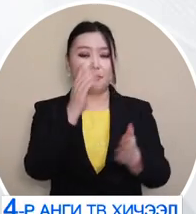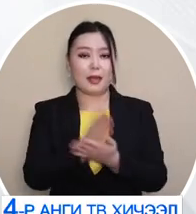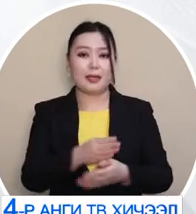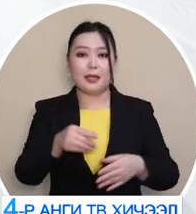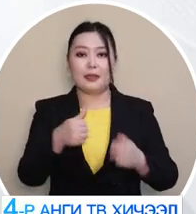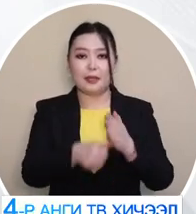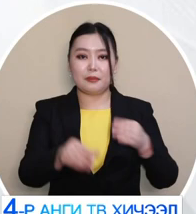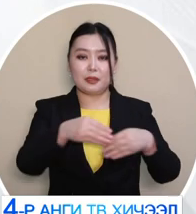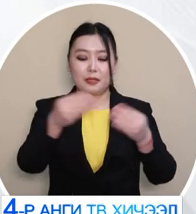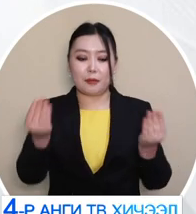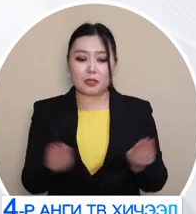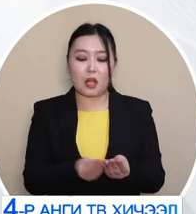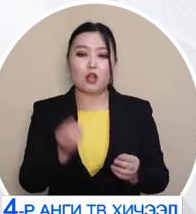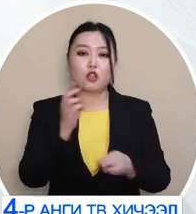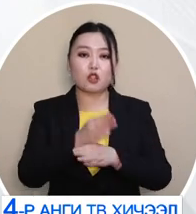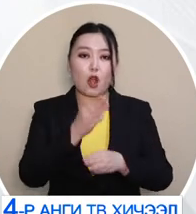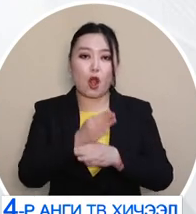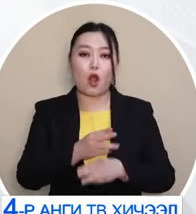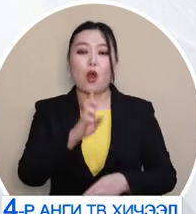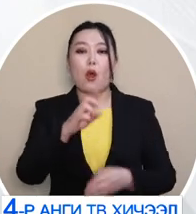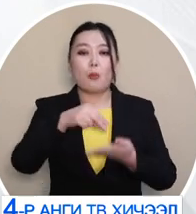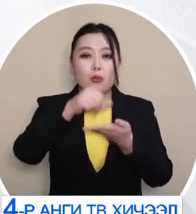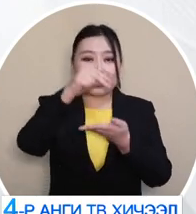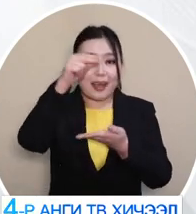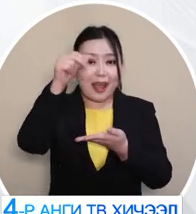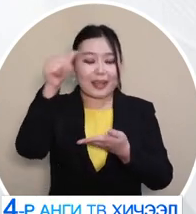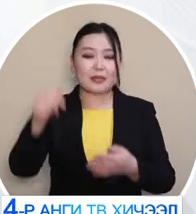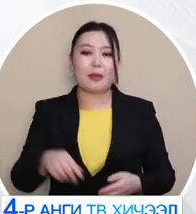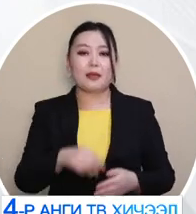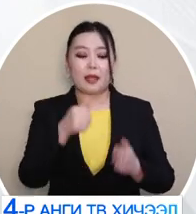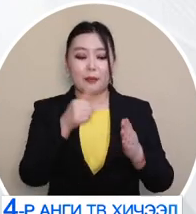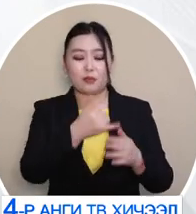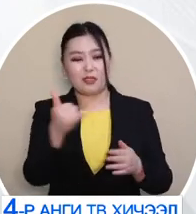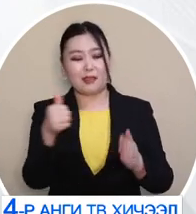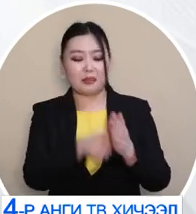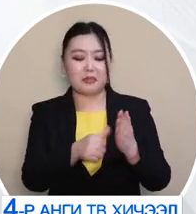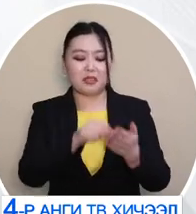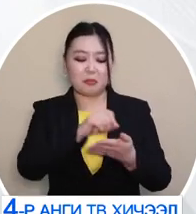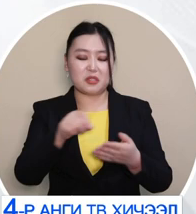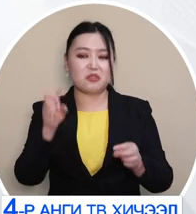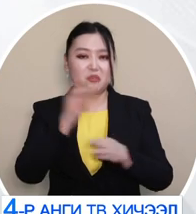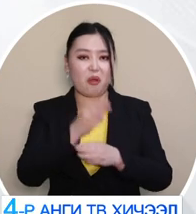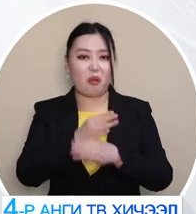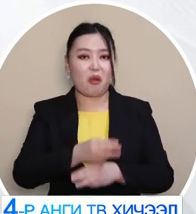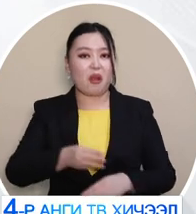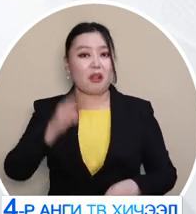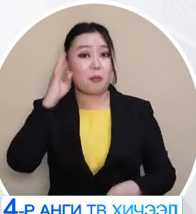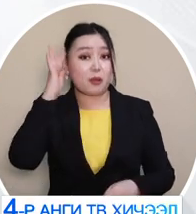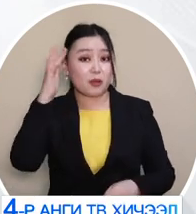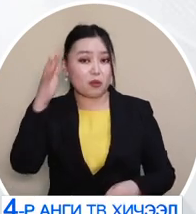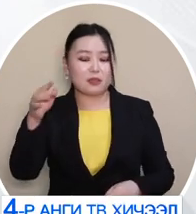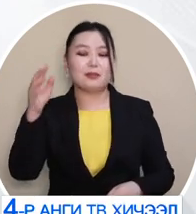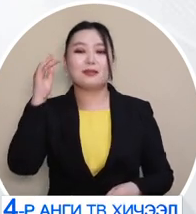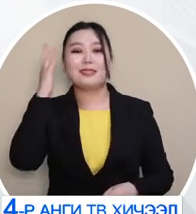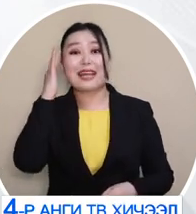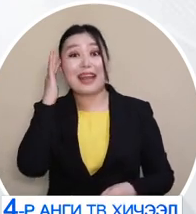тэгвэл дэвтэрэн тавхтай тоон будаа гэдэг маань бусдын дэвтэртэй бичсэн, бодсон тоо бодлогонууд гэсэн санааг